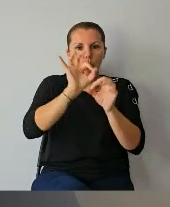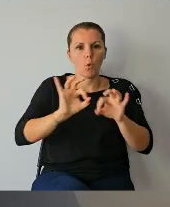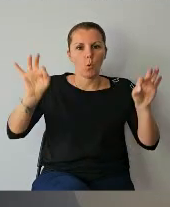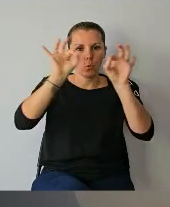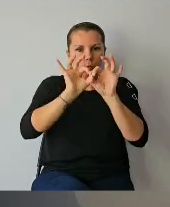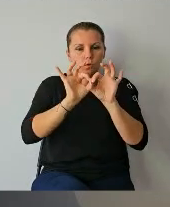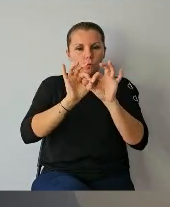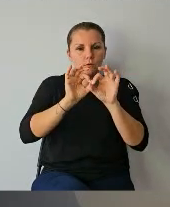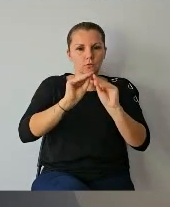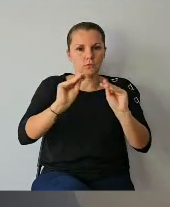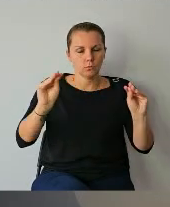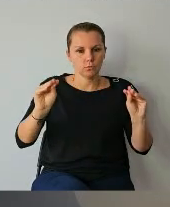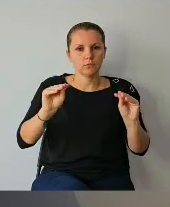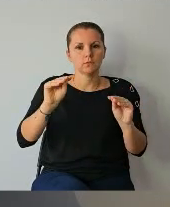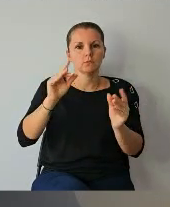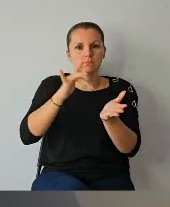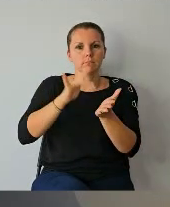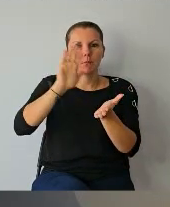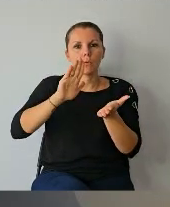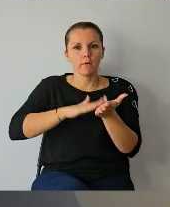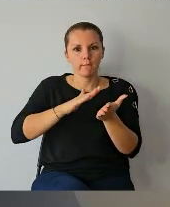Boguchwale w roku